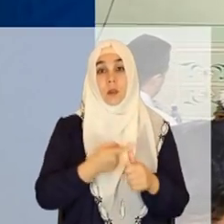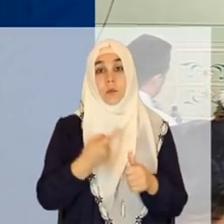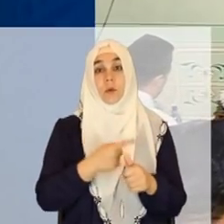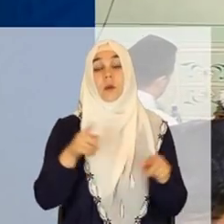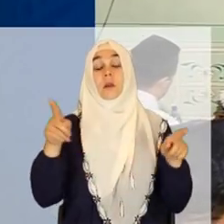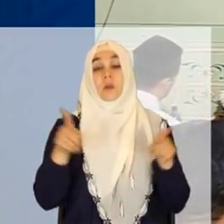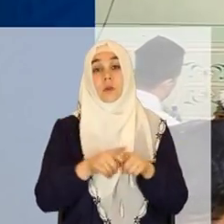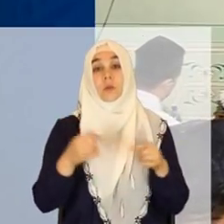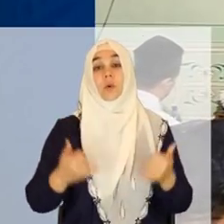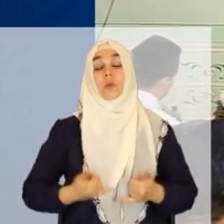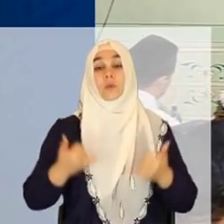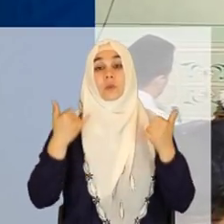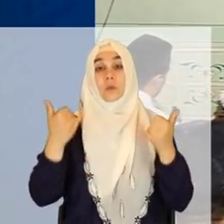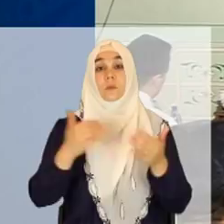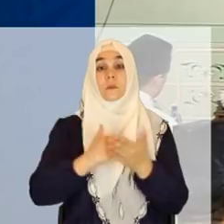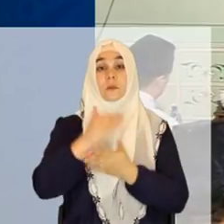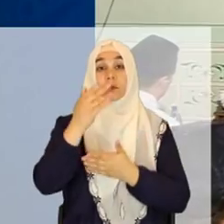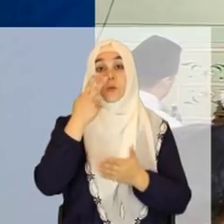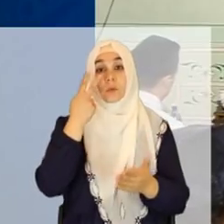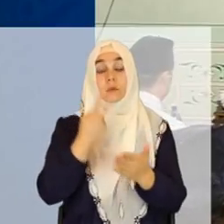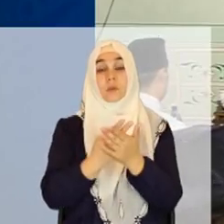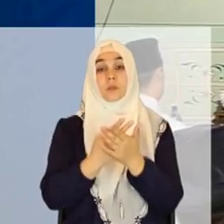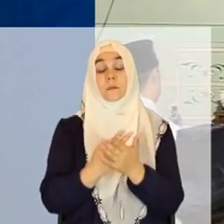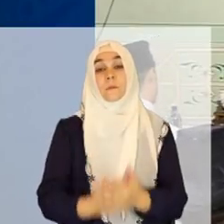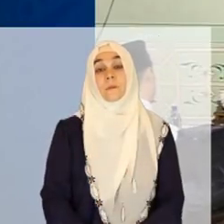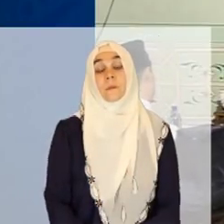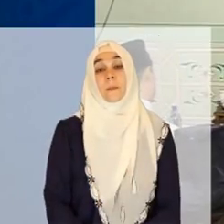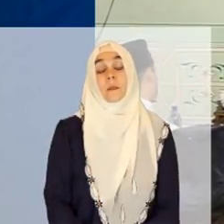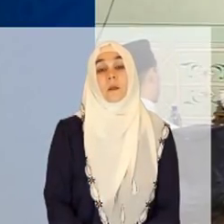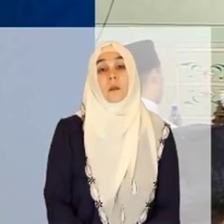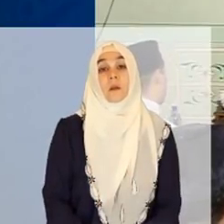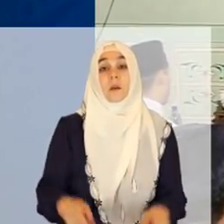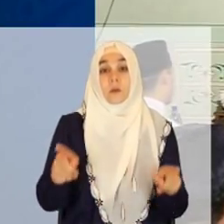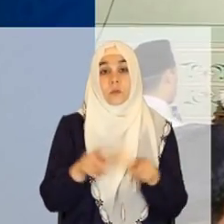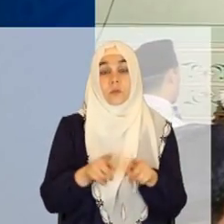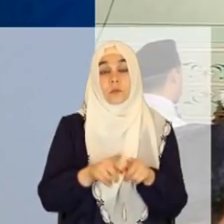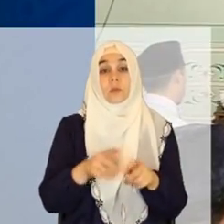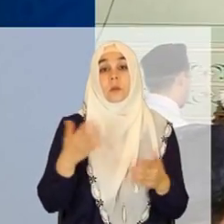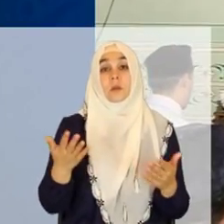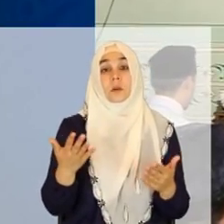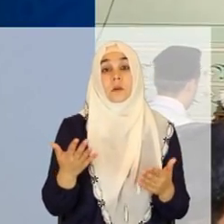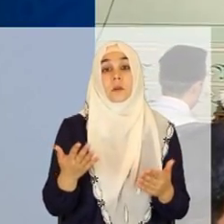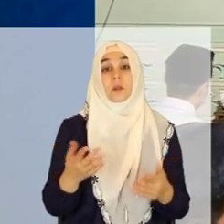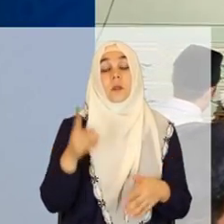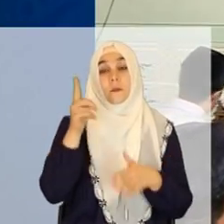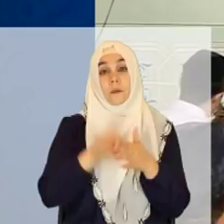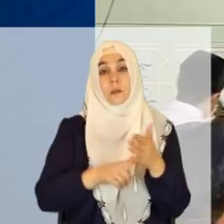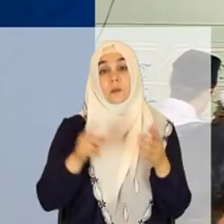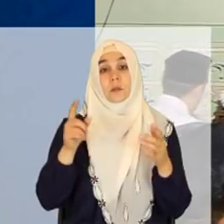Bu mana shu ehtiromni yuksak bir ko'rinishi. Aqidada esa haligi gap.